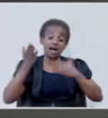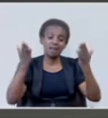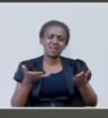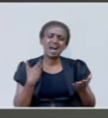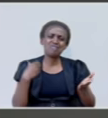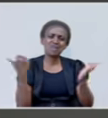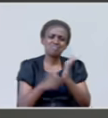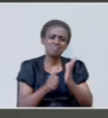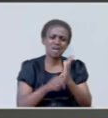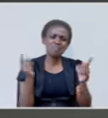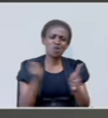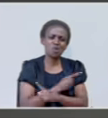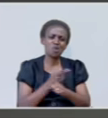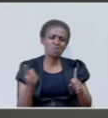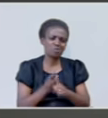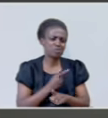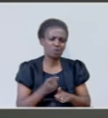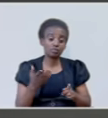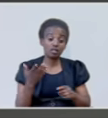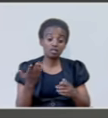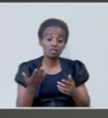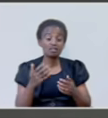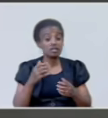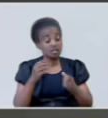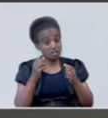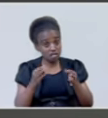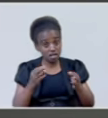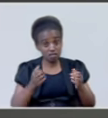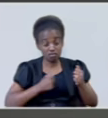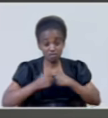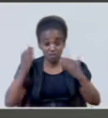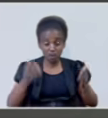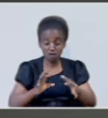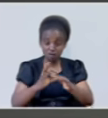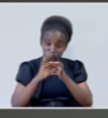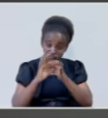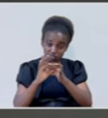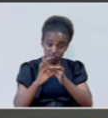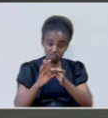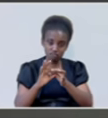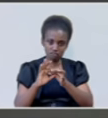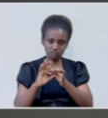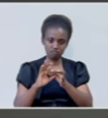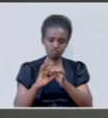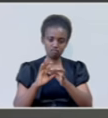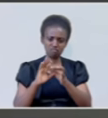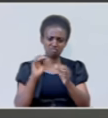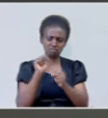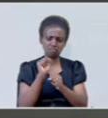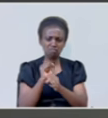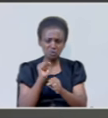tout à fait nouveau. Même habituellement, il arrive que les projections soient modifiées au gré des moments avec les réalités qui se